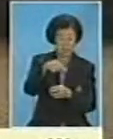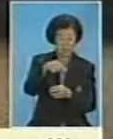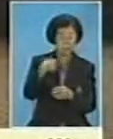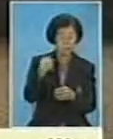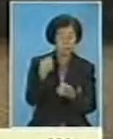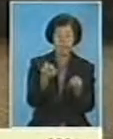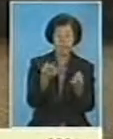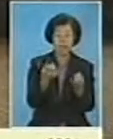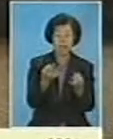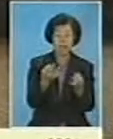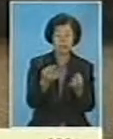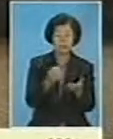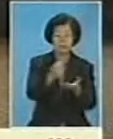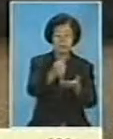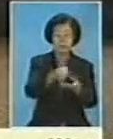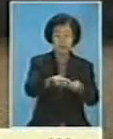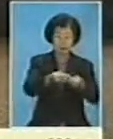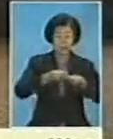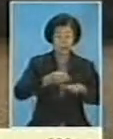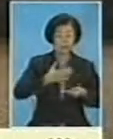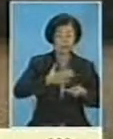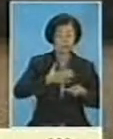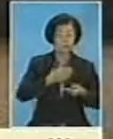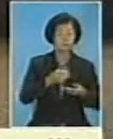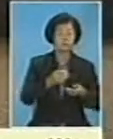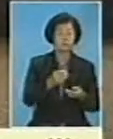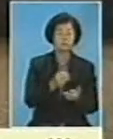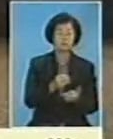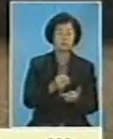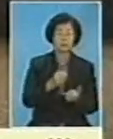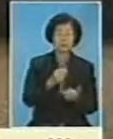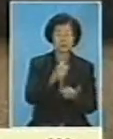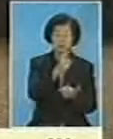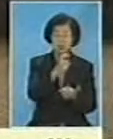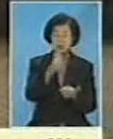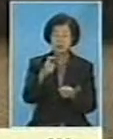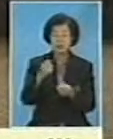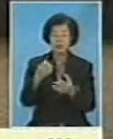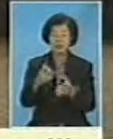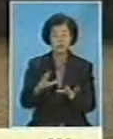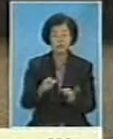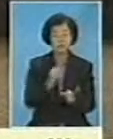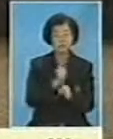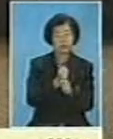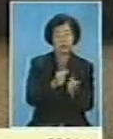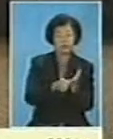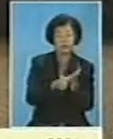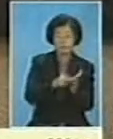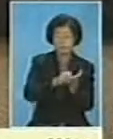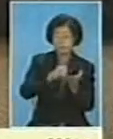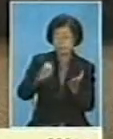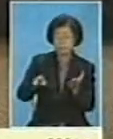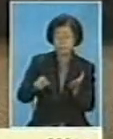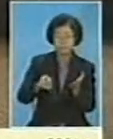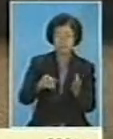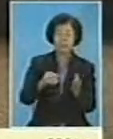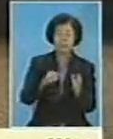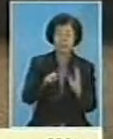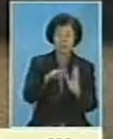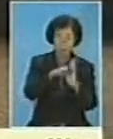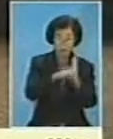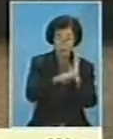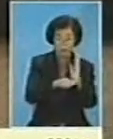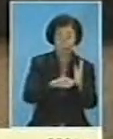ากับผมที่ได้รับความเสียหายจากกระบวนการถอดถอนในครั้งนี้แม้กระบวนการถอดถอนจะเป็นกระบวนการทาง